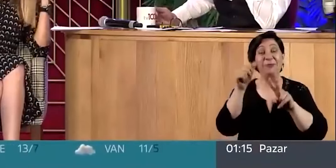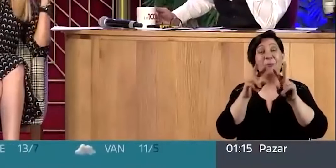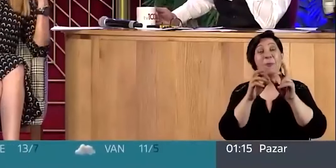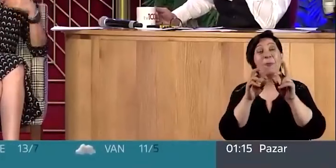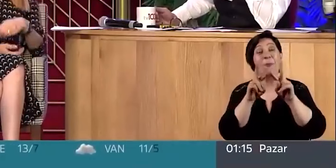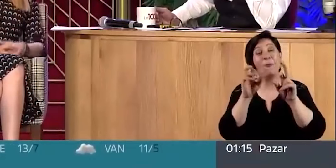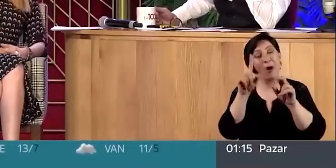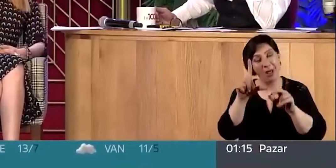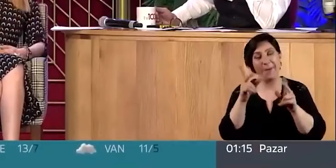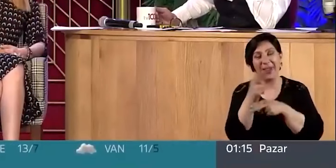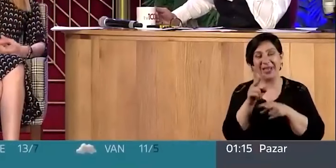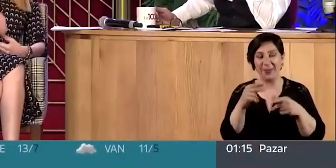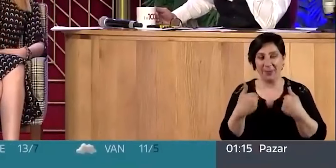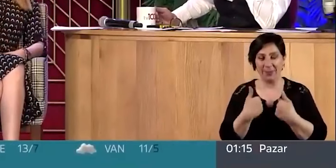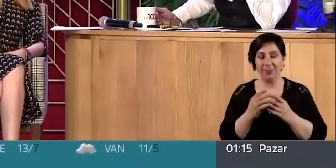Evet.